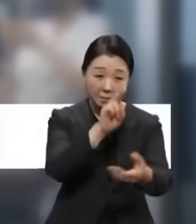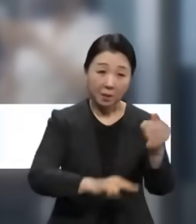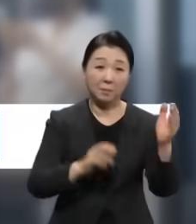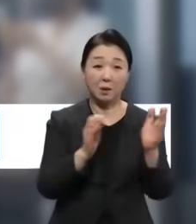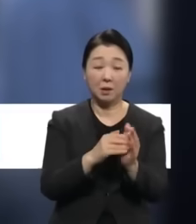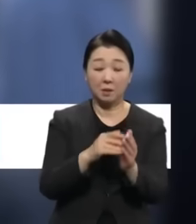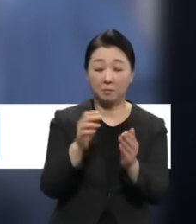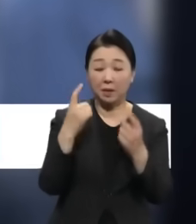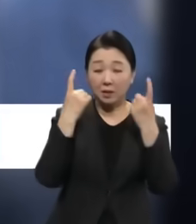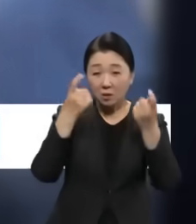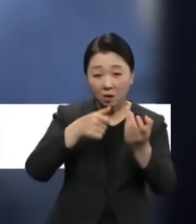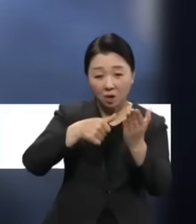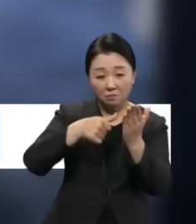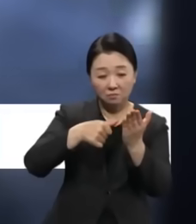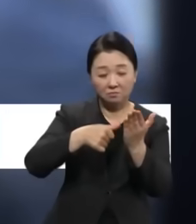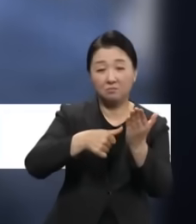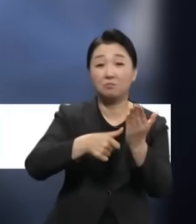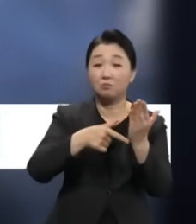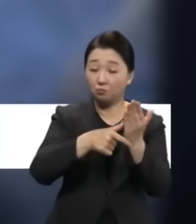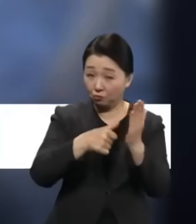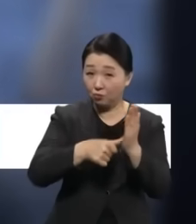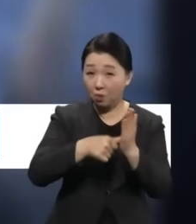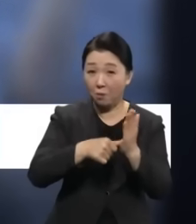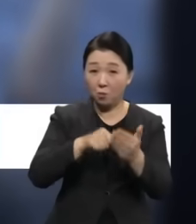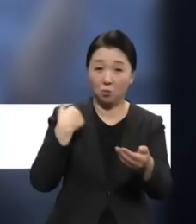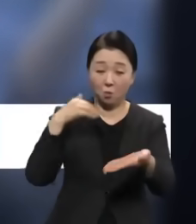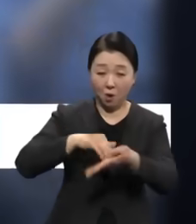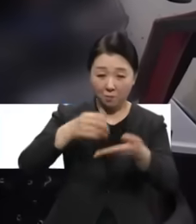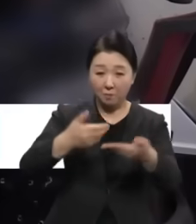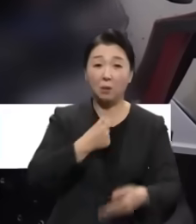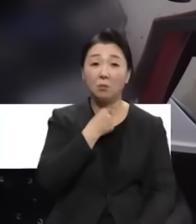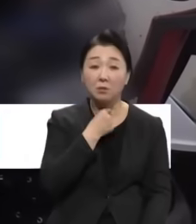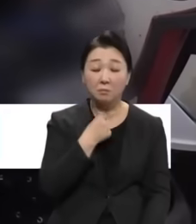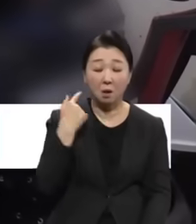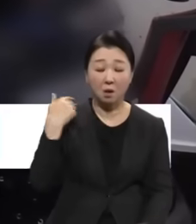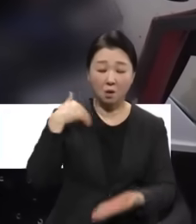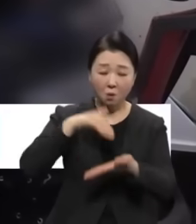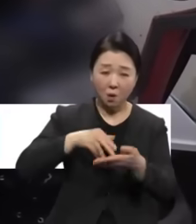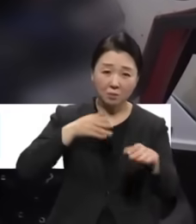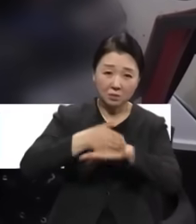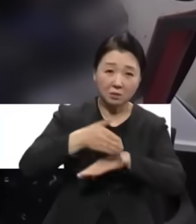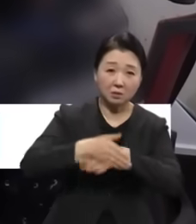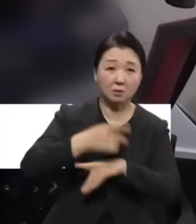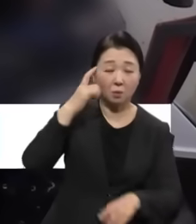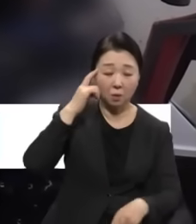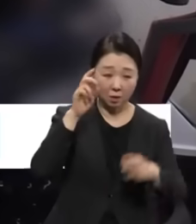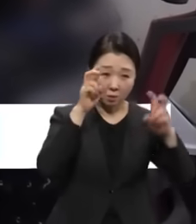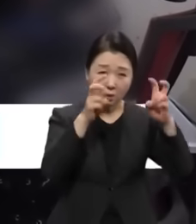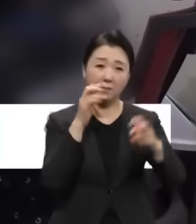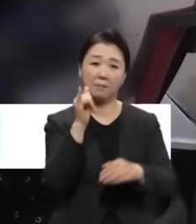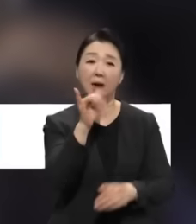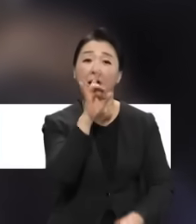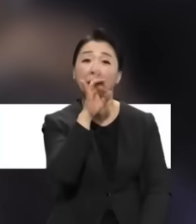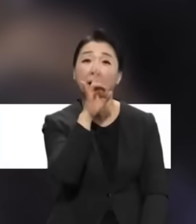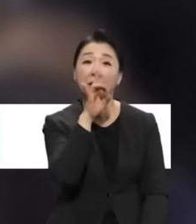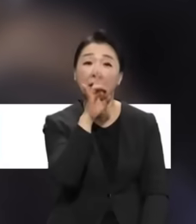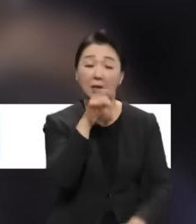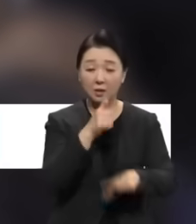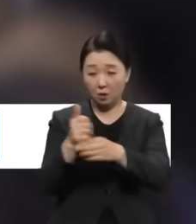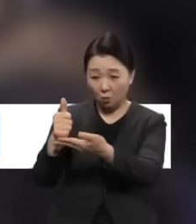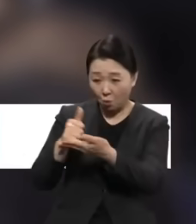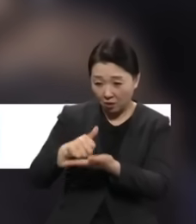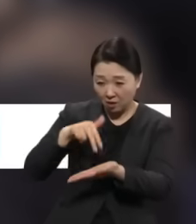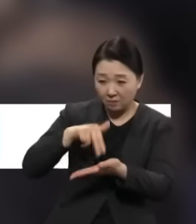등을 환불받으려는 고객들입니다. 환불과 정산이 계속 늦춰지고 업체와 연락도 되지 않자